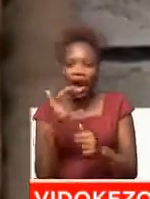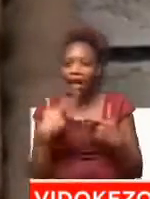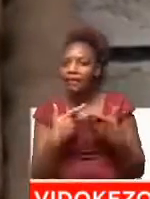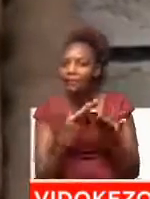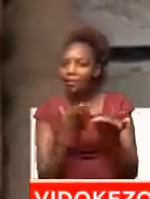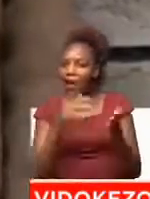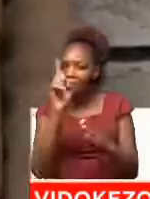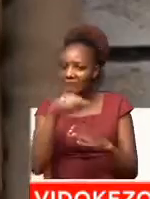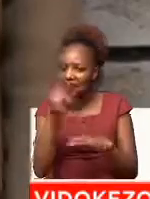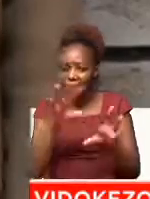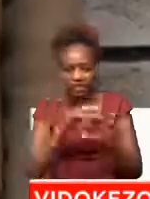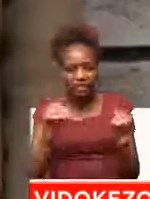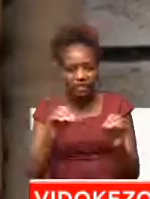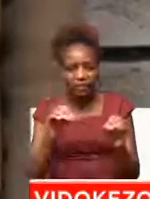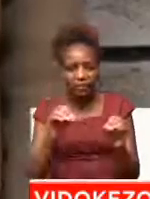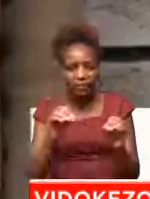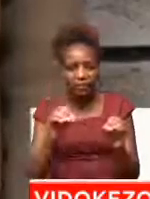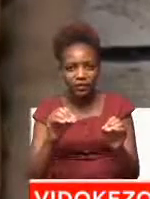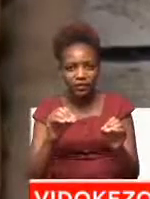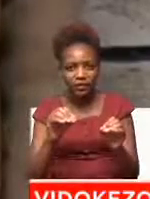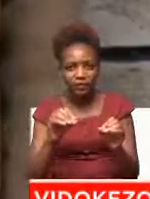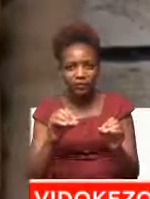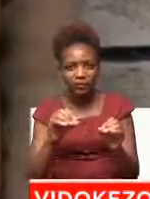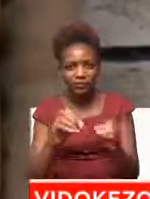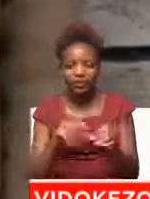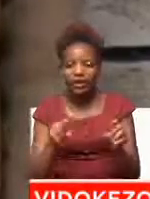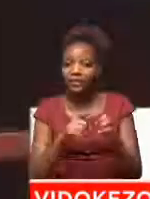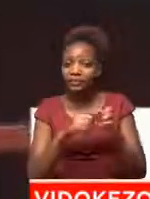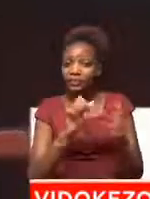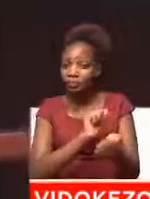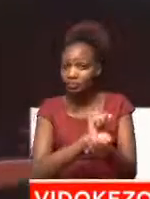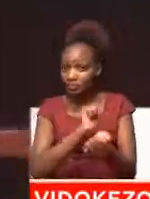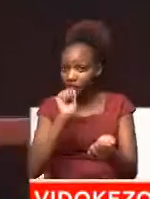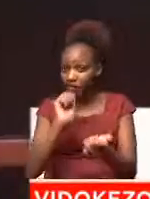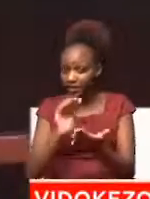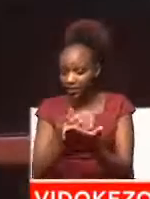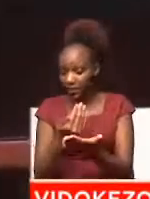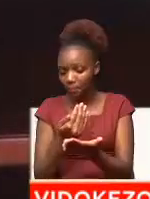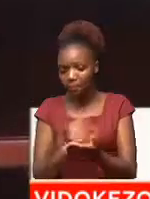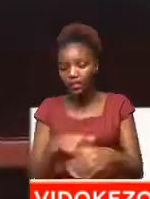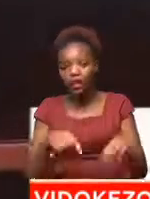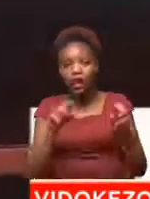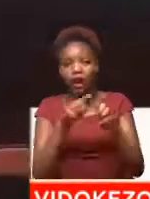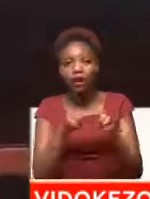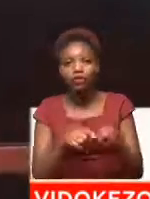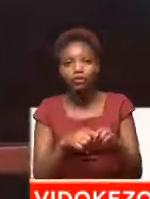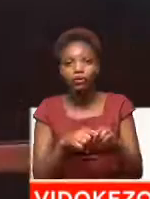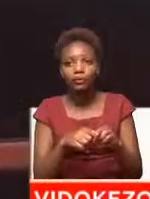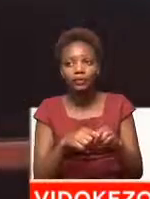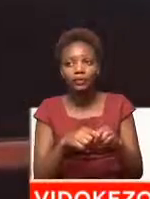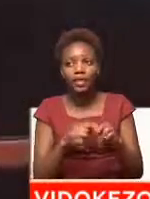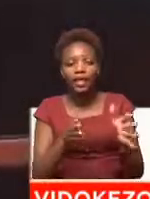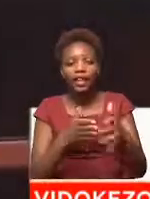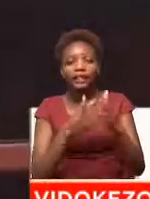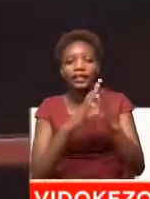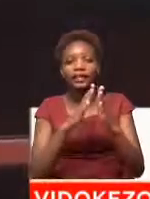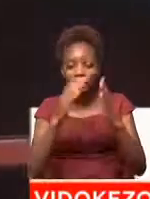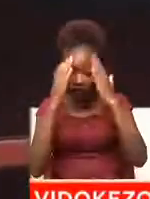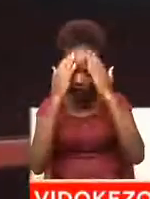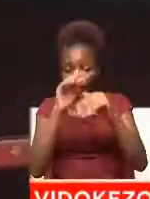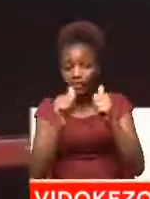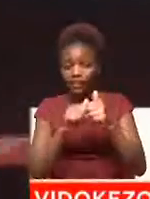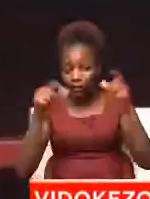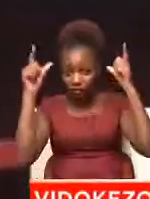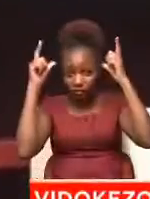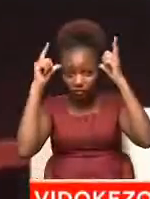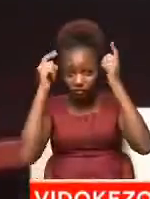makosa, wakitoka itakuwa nafuu na itakuwa afadhali. Wanjala amesikitikia swala la madereva matrela